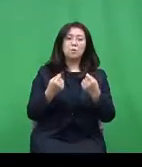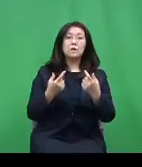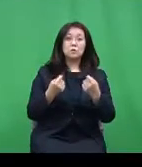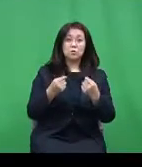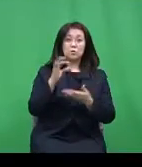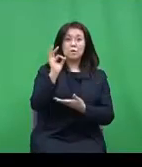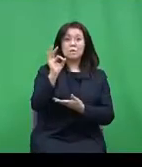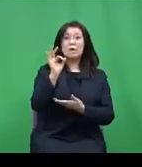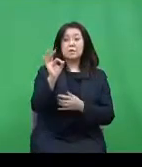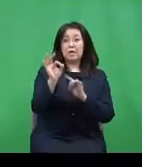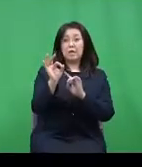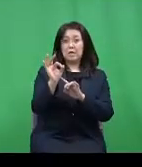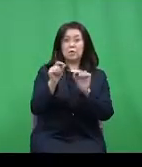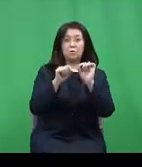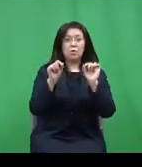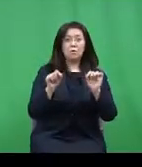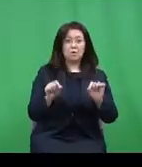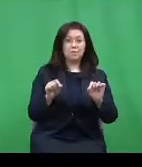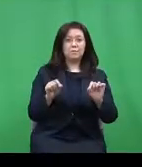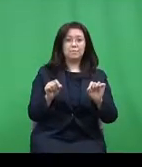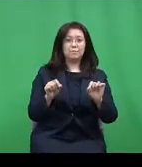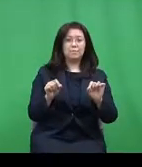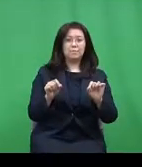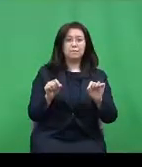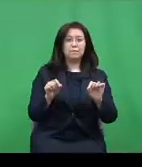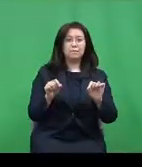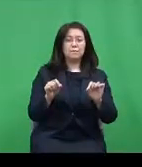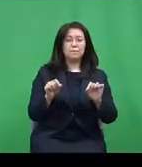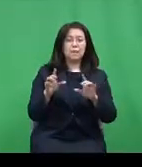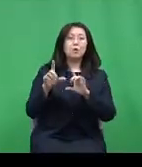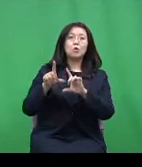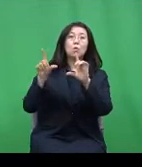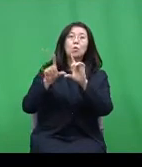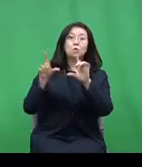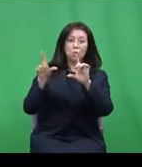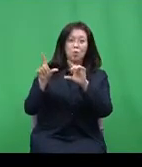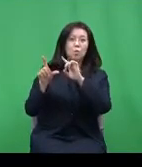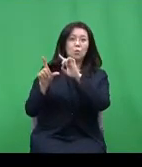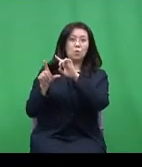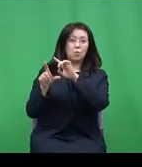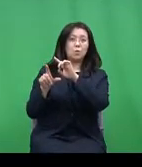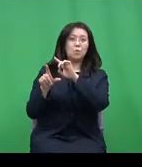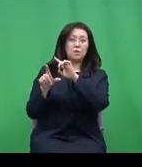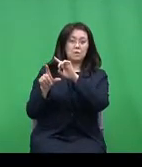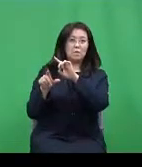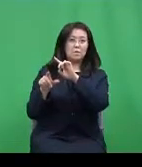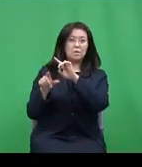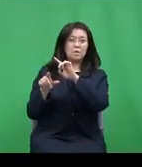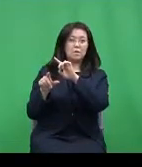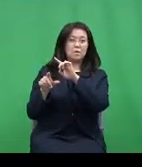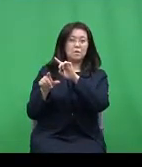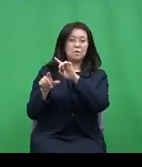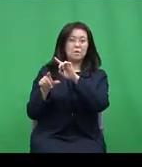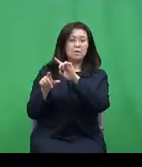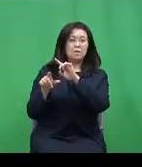まあ、同じく税財政の問題でありますけれども、やはり東京、首都東京に